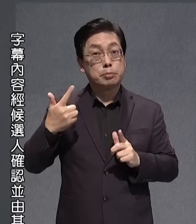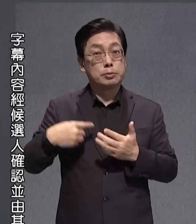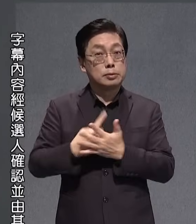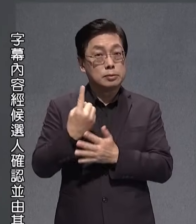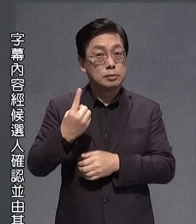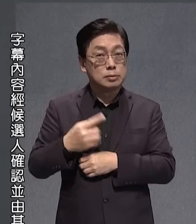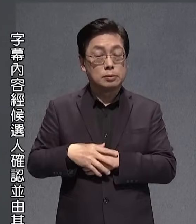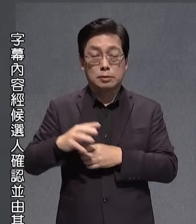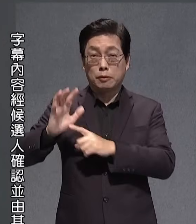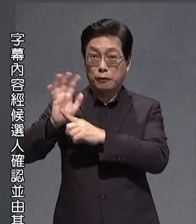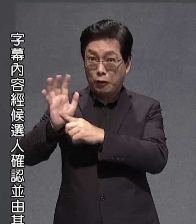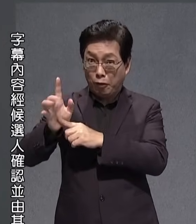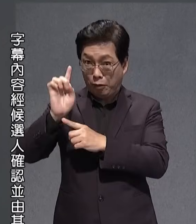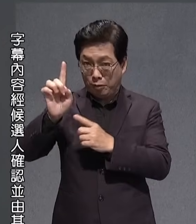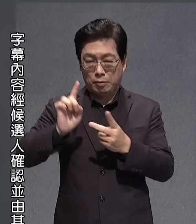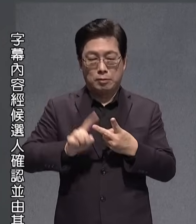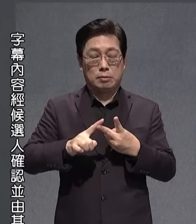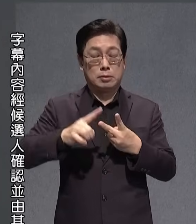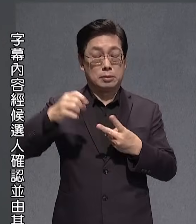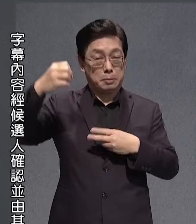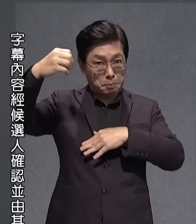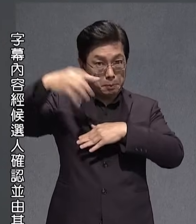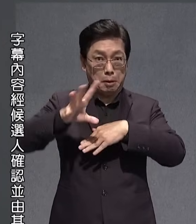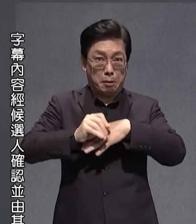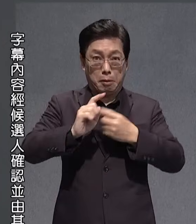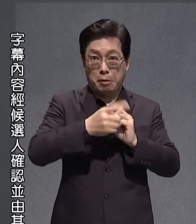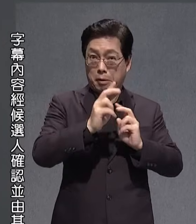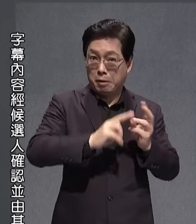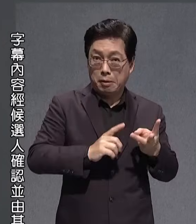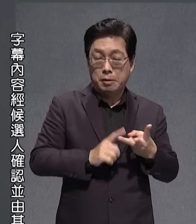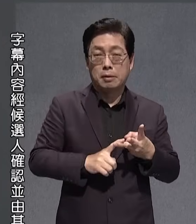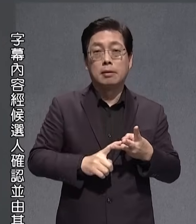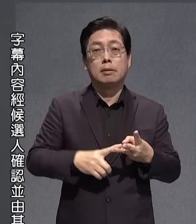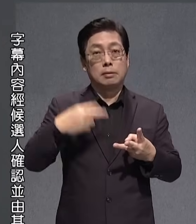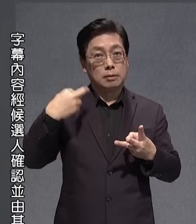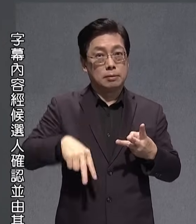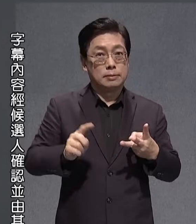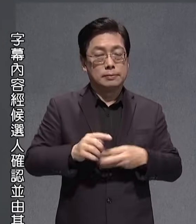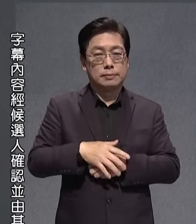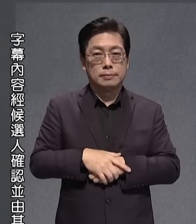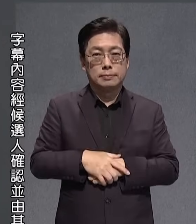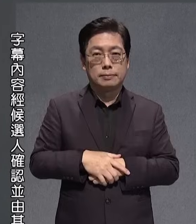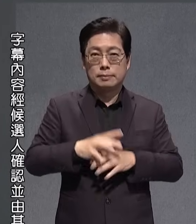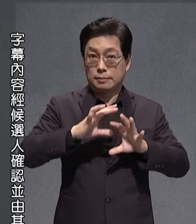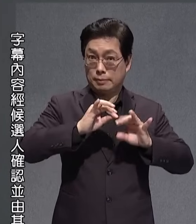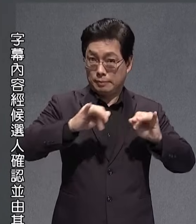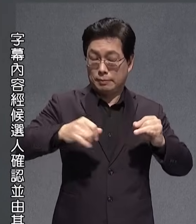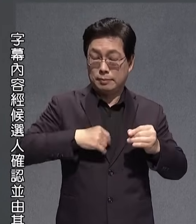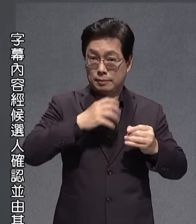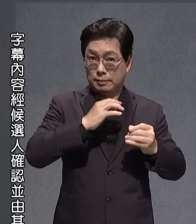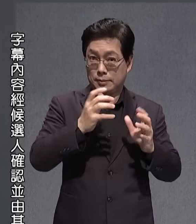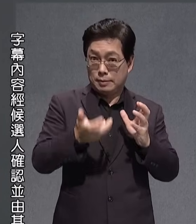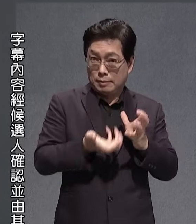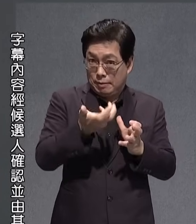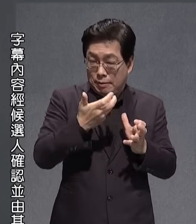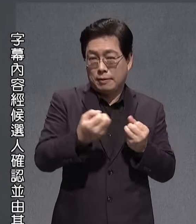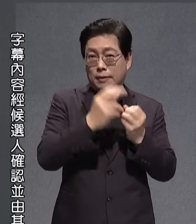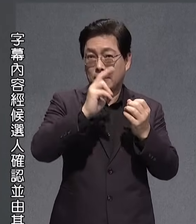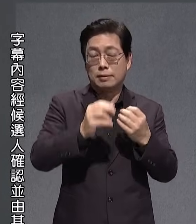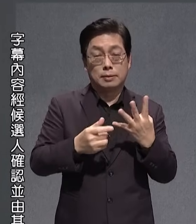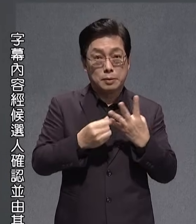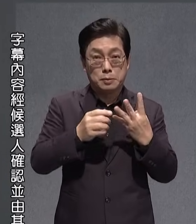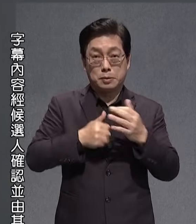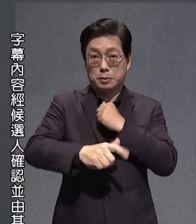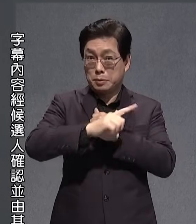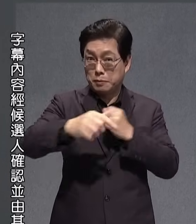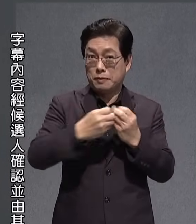是风力发电、太阳能发电，也包括地质发电、地热发电、生殖